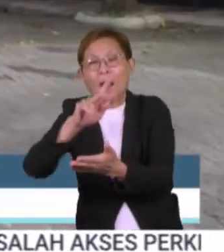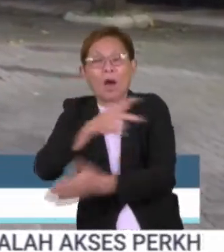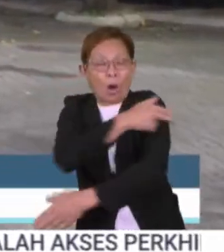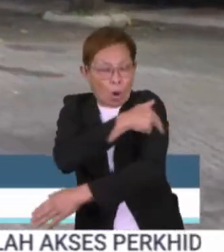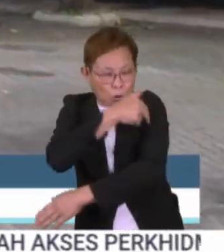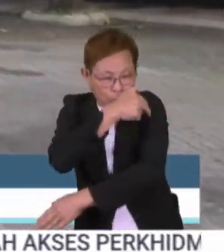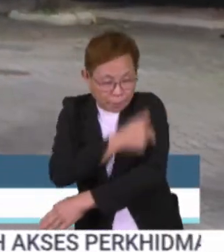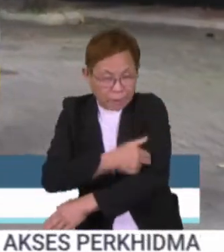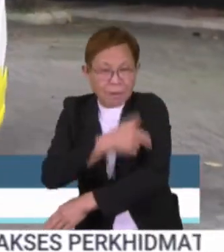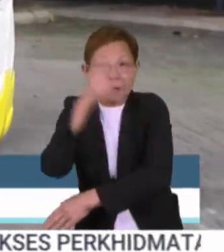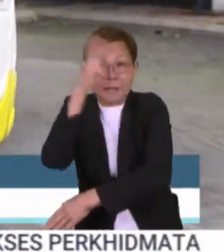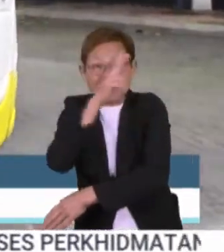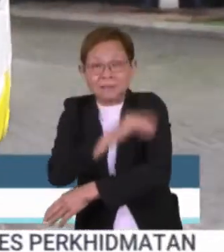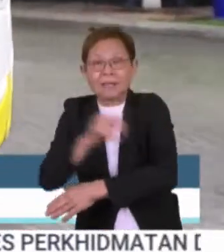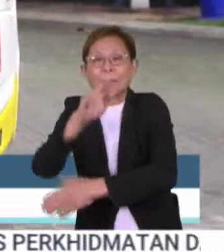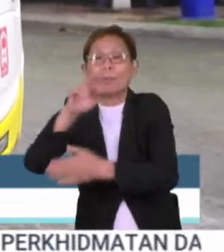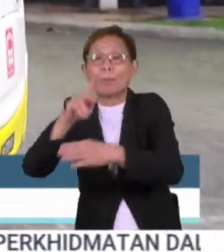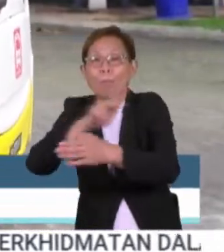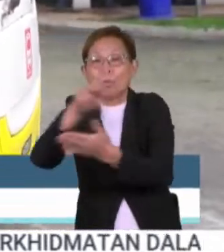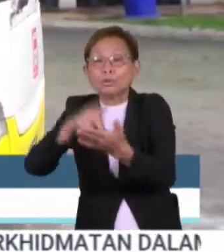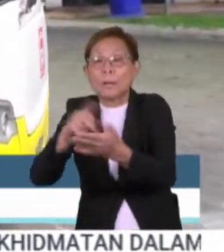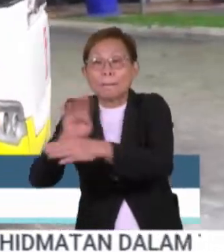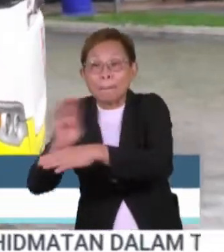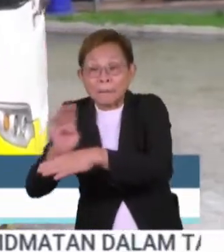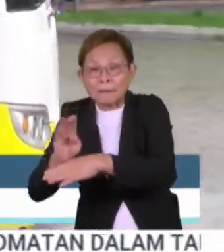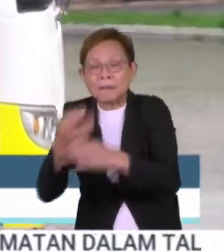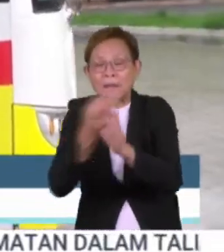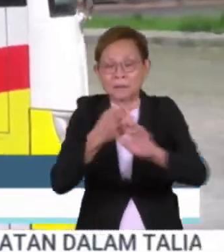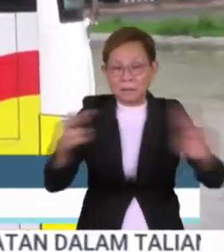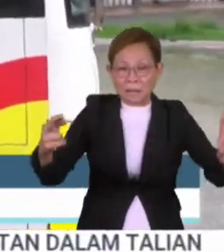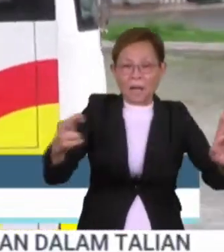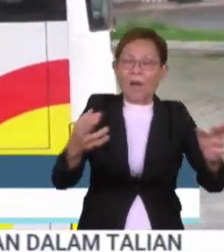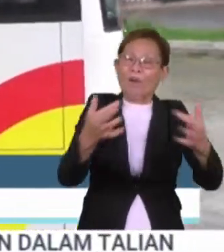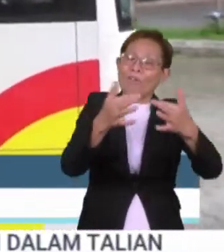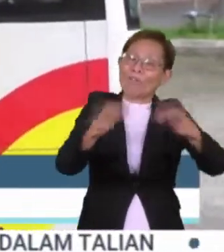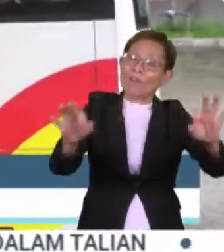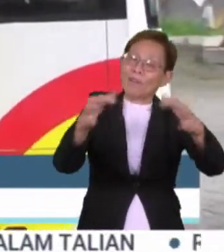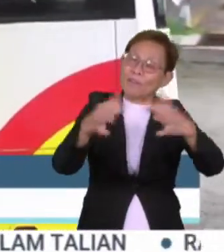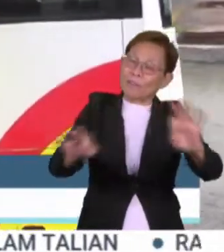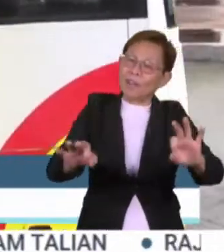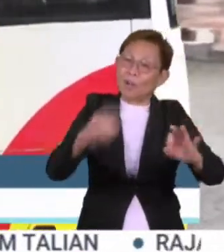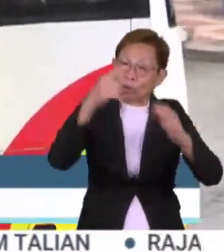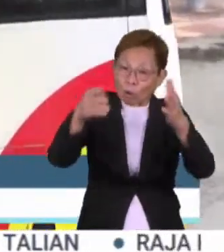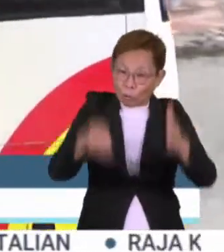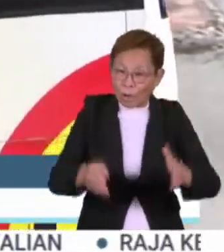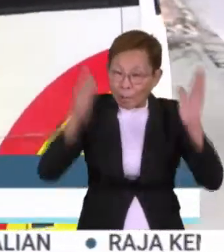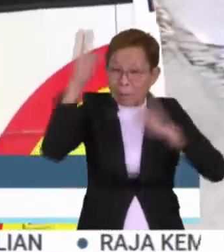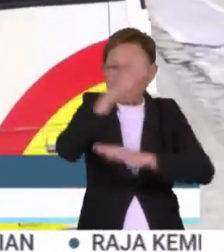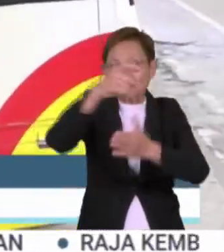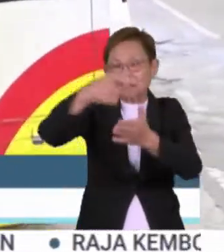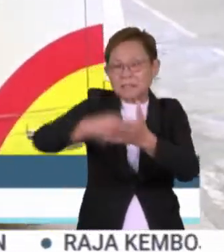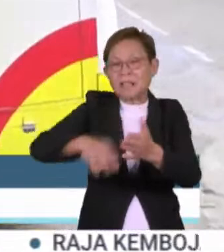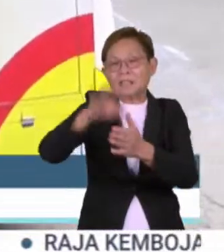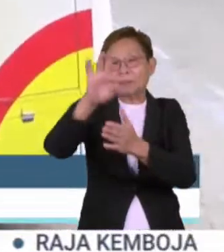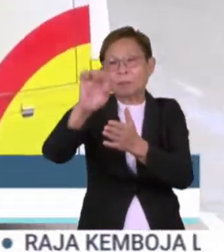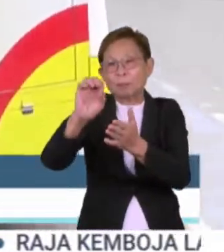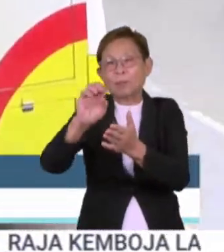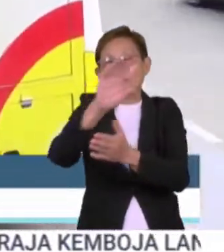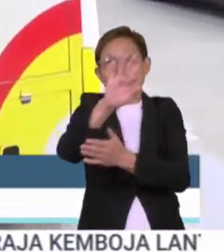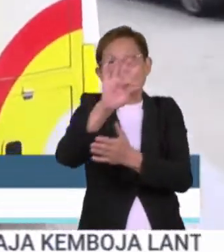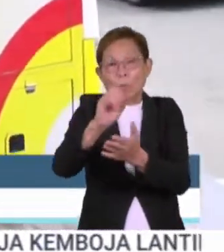kerajaan dan pusat komersial ia disediakan secara percuma untuk warga negara mana kalian